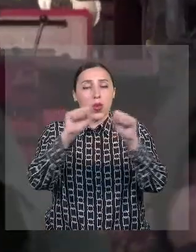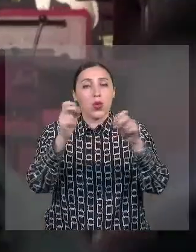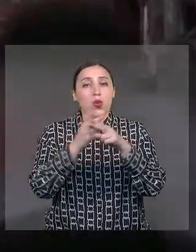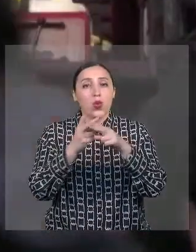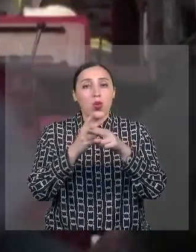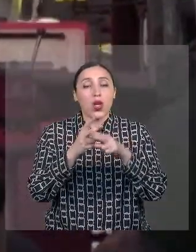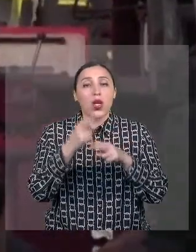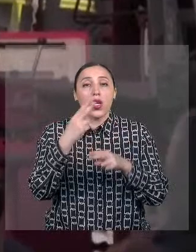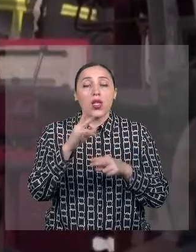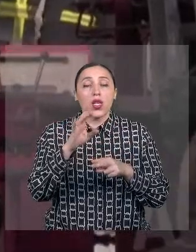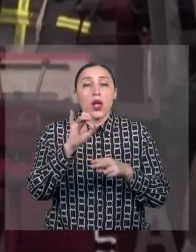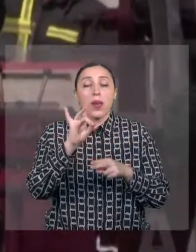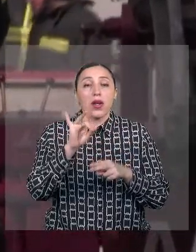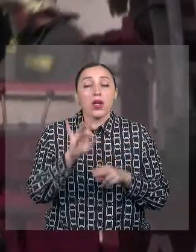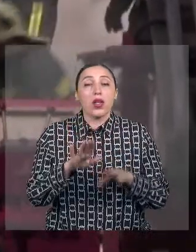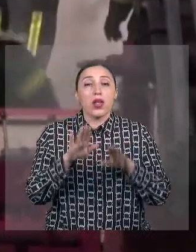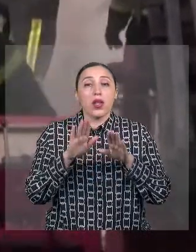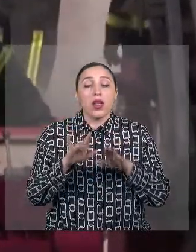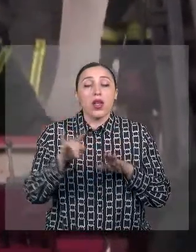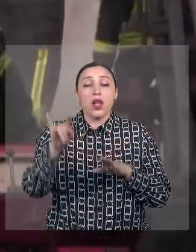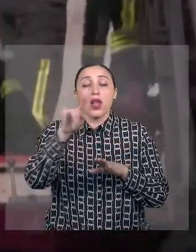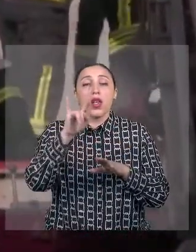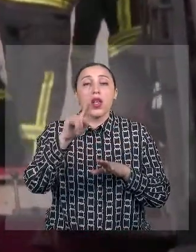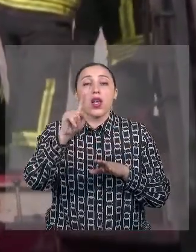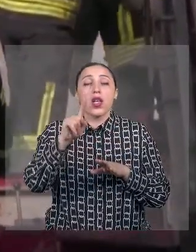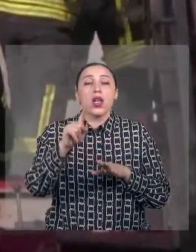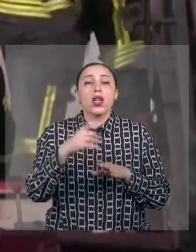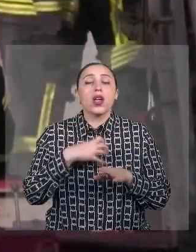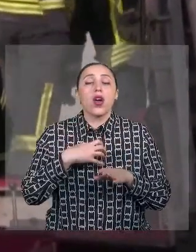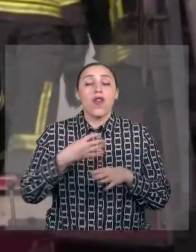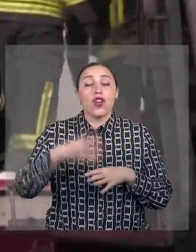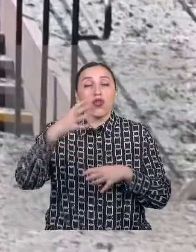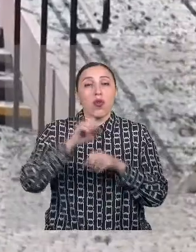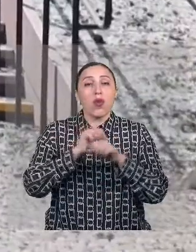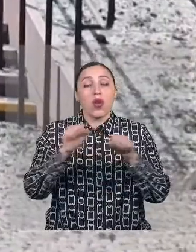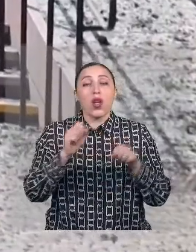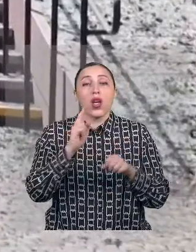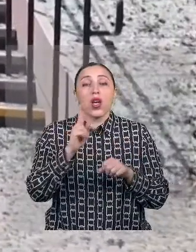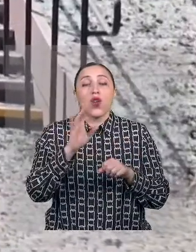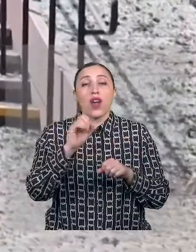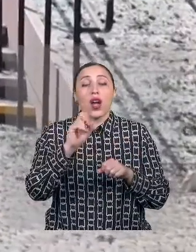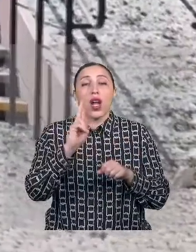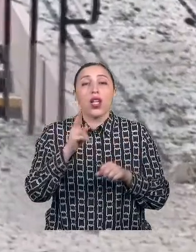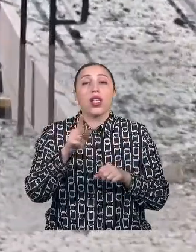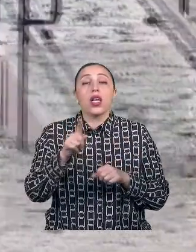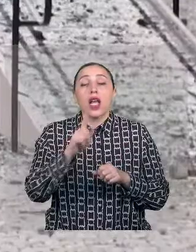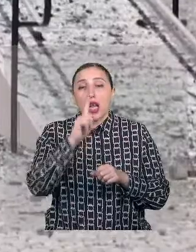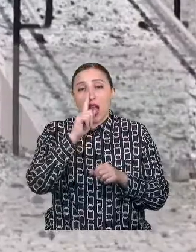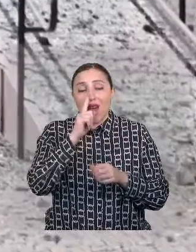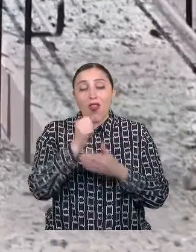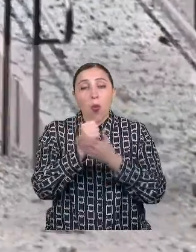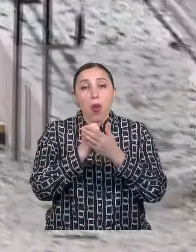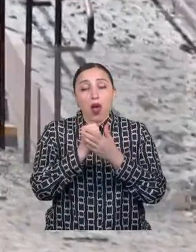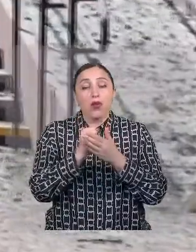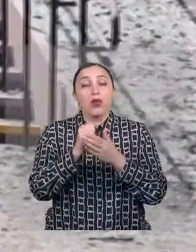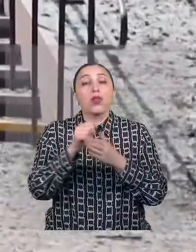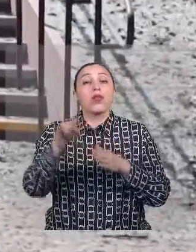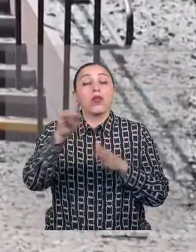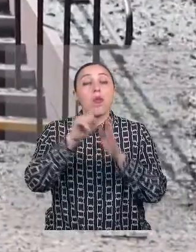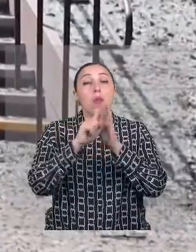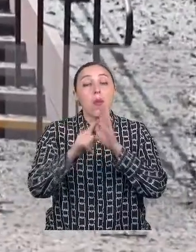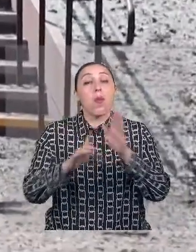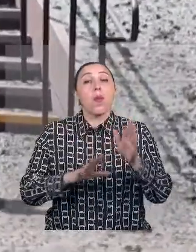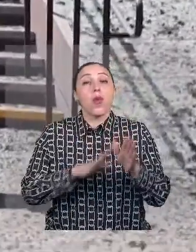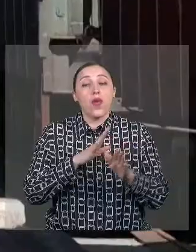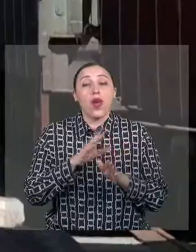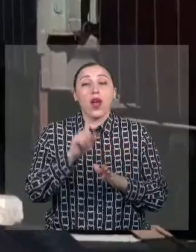1 անօդաչու թռչող սարք հարվածել է վարչական շենքին Կիրովագրադի շրջանում նավթի պահեստին։ Այսօր առավոտյան էլ ռուսական ուժերի հարվածի